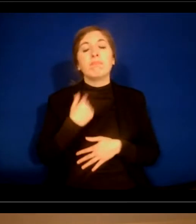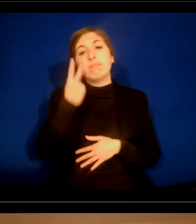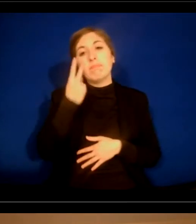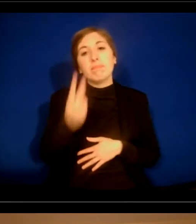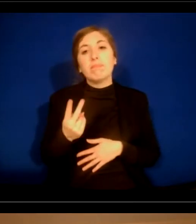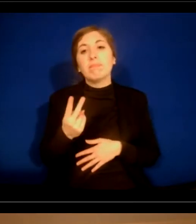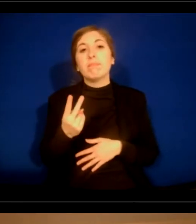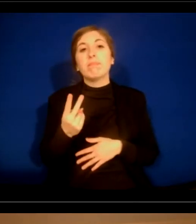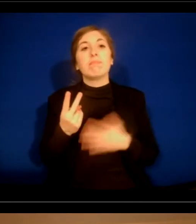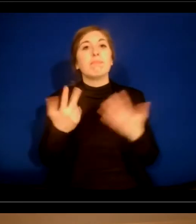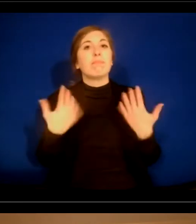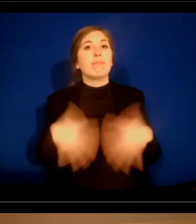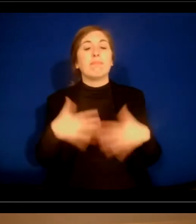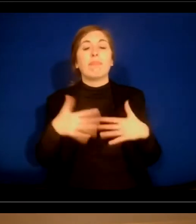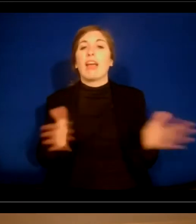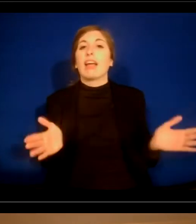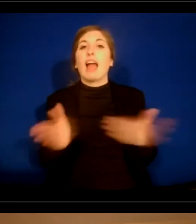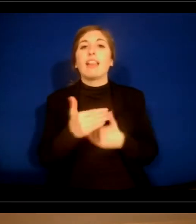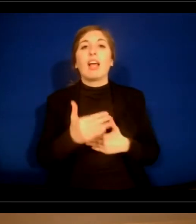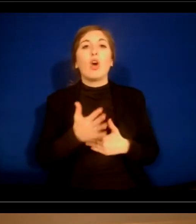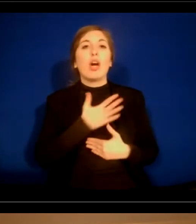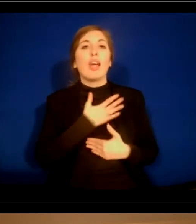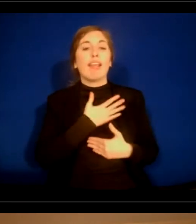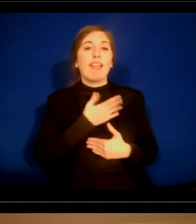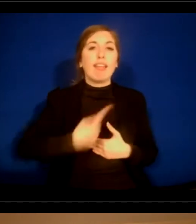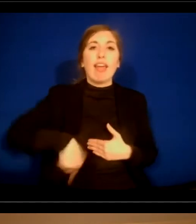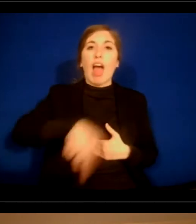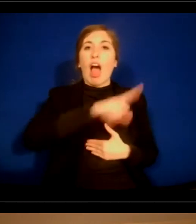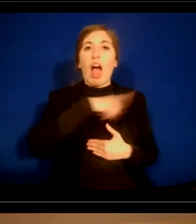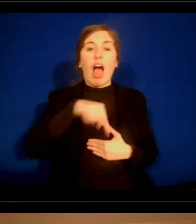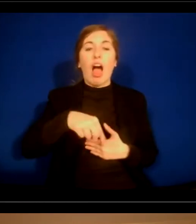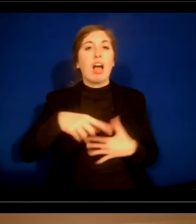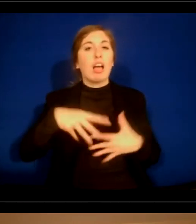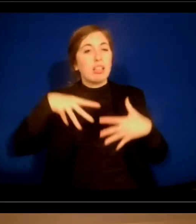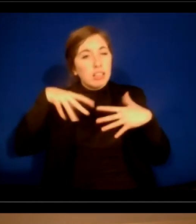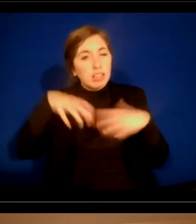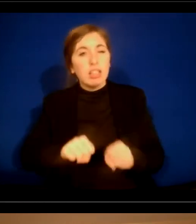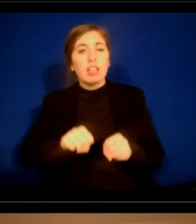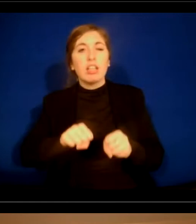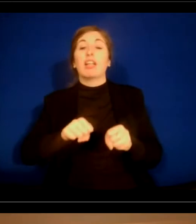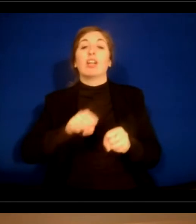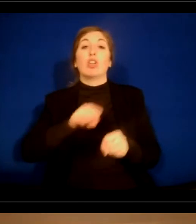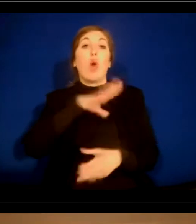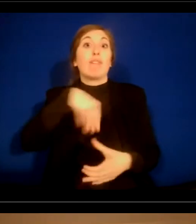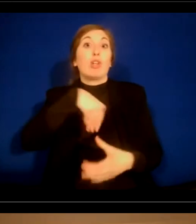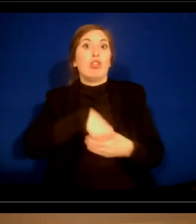che la nostra categoria, come dire, è comunque impegnata, coinvolta. Ecco.